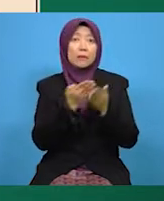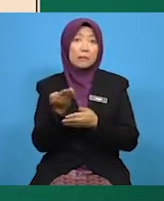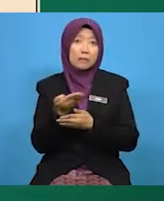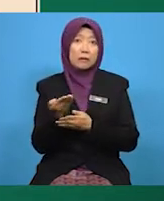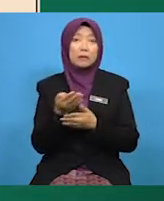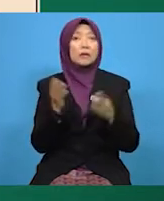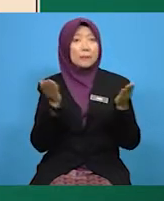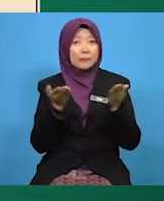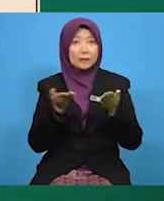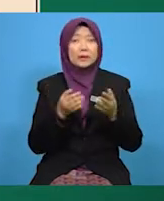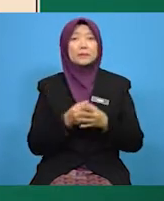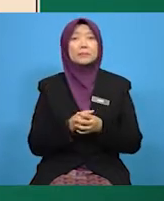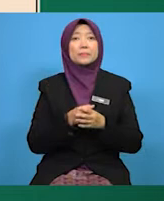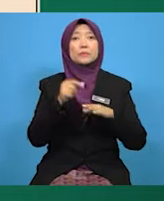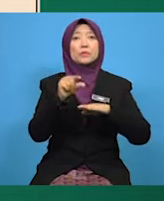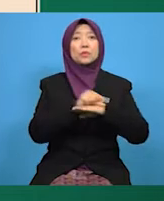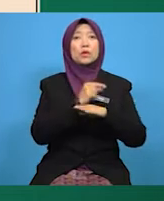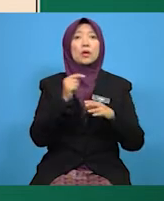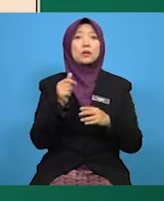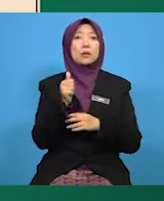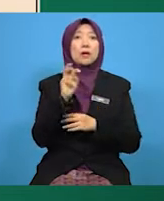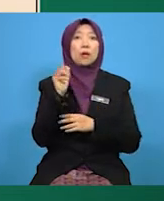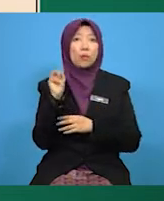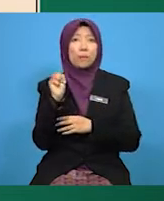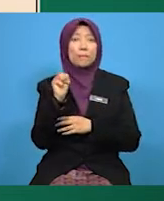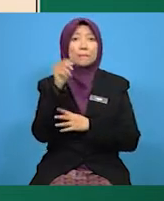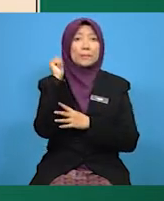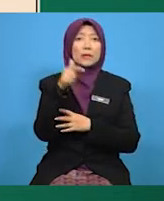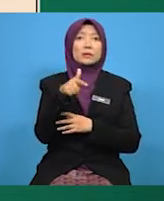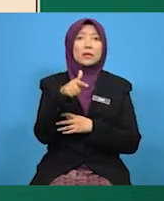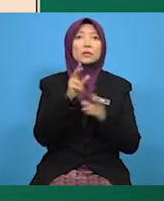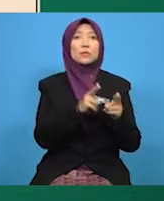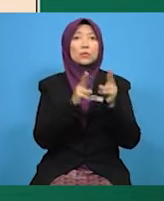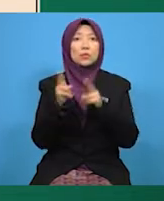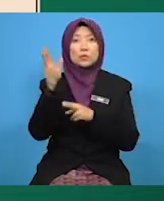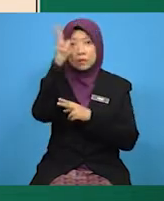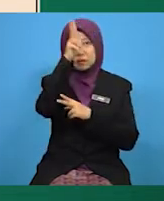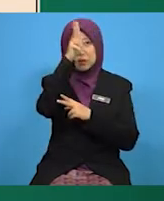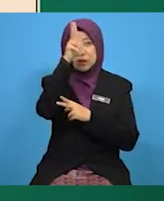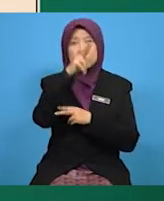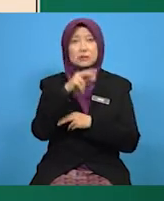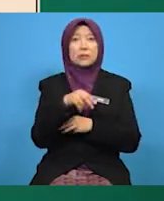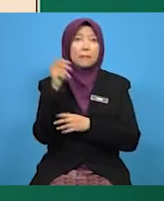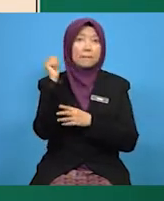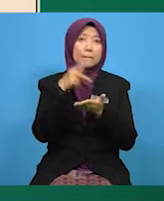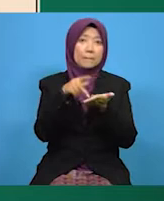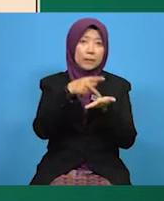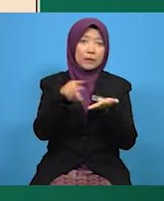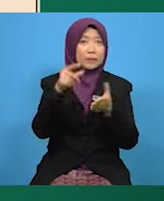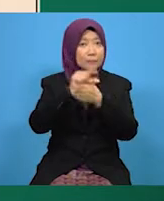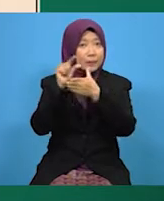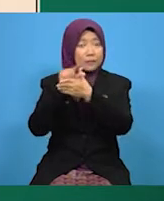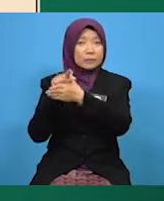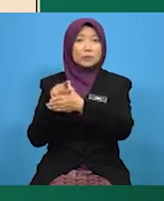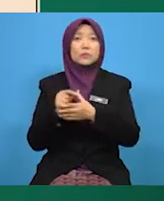perkhidmatan. Perbelanjaan penggunaan awam ialah perbelanjaan mengurus kerajaan seperti pembayaran